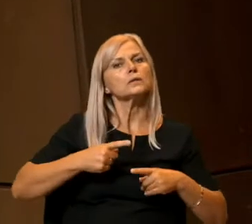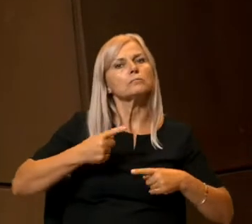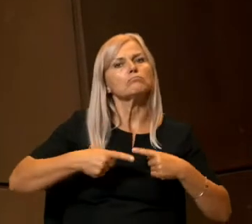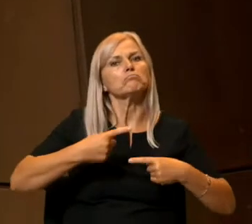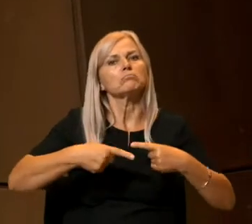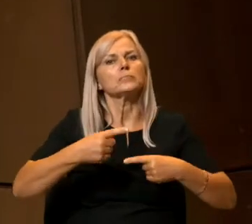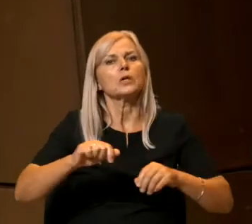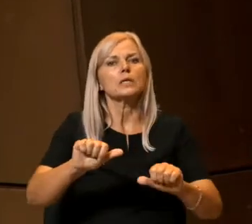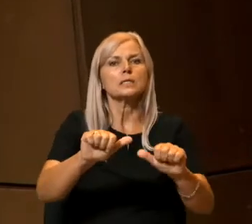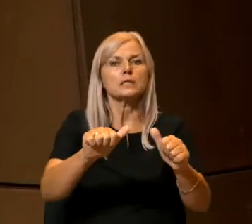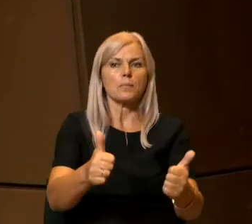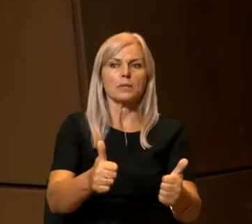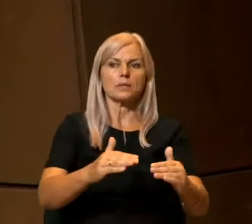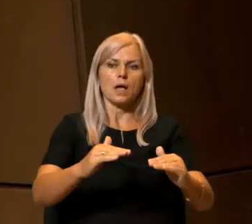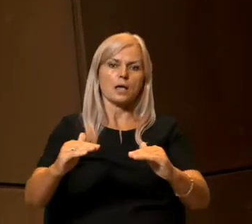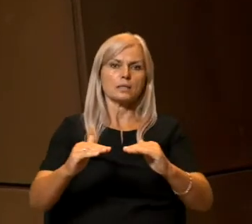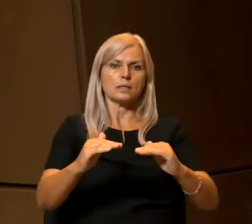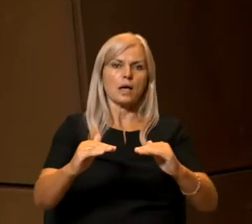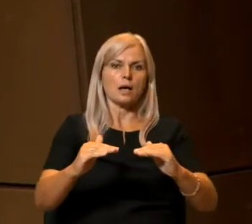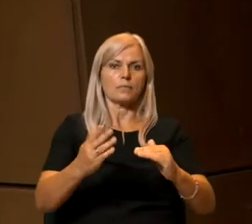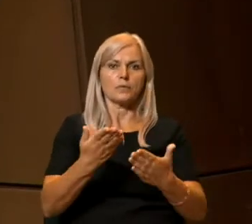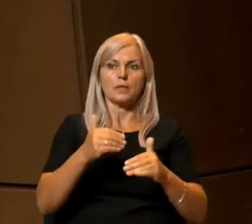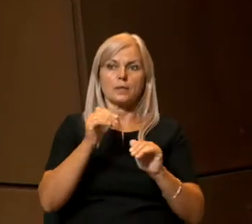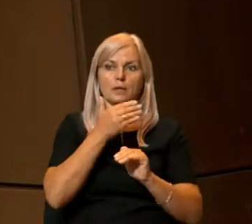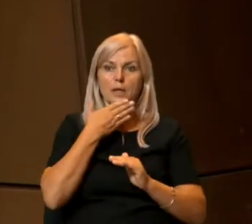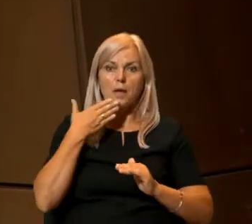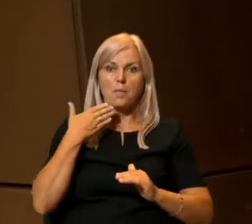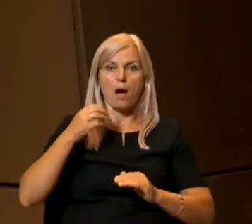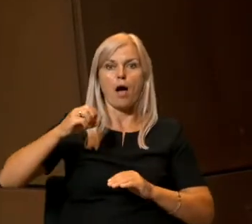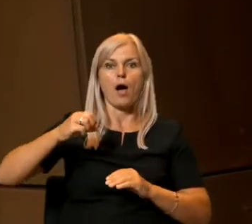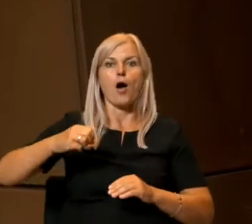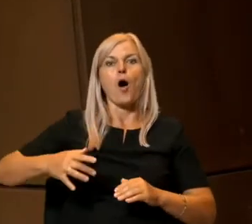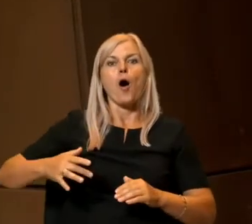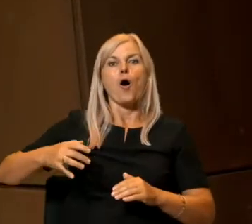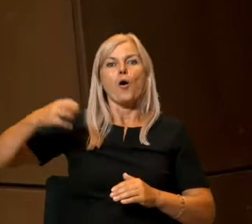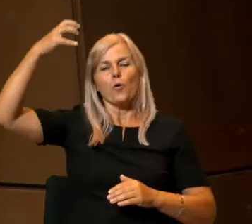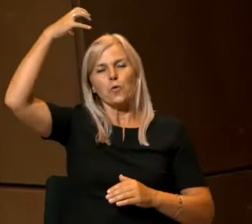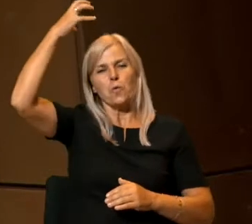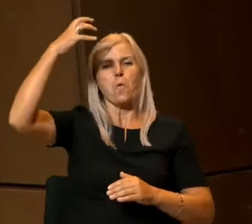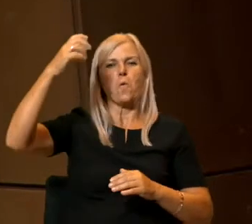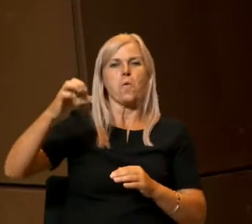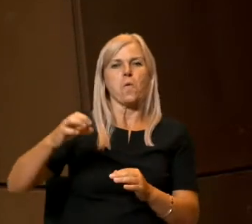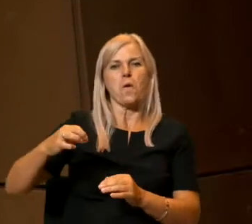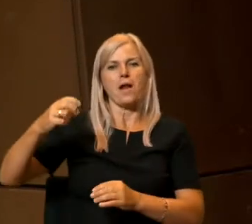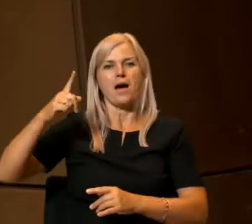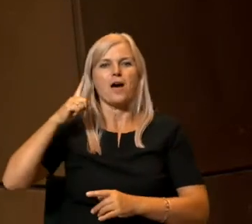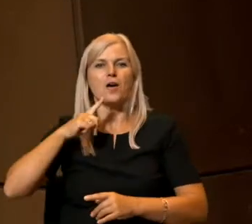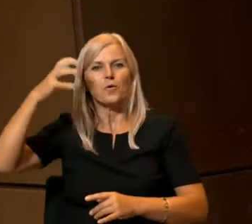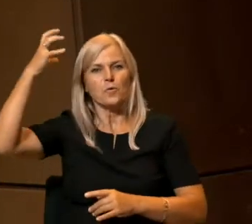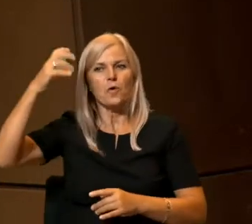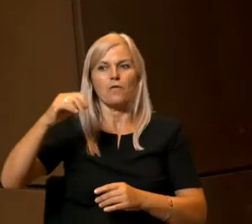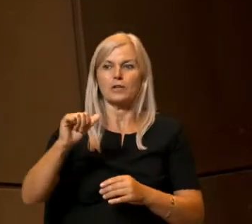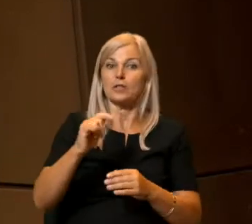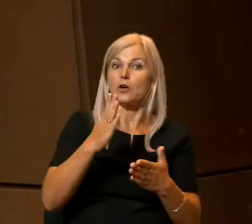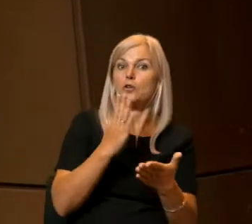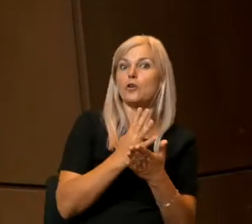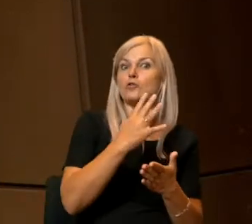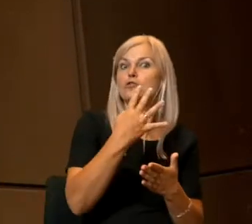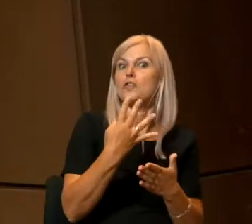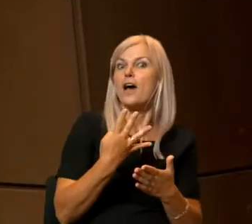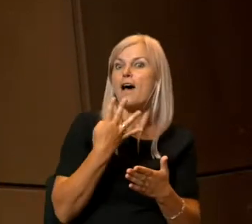oznacza, że nie mamy króla czy królowej na szczycie hierarchii. Co 4 lata mamy wybory.